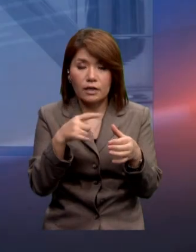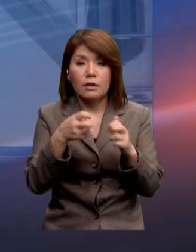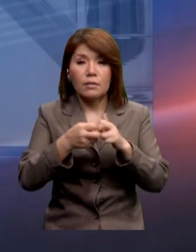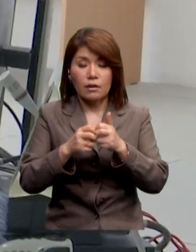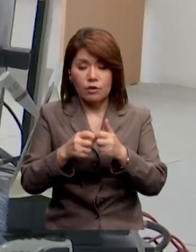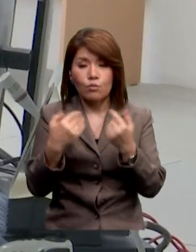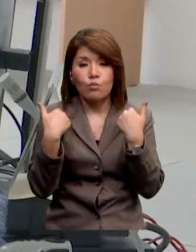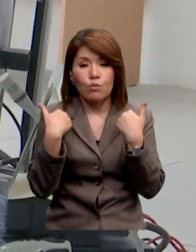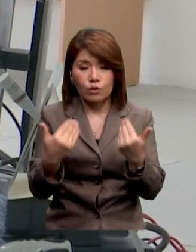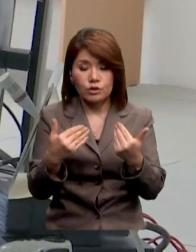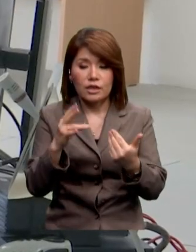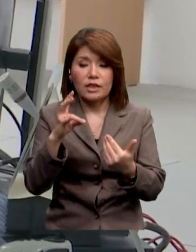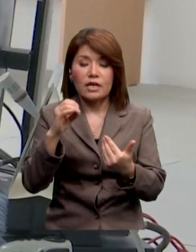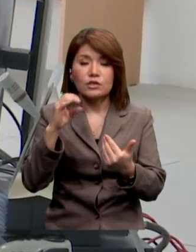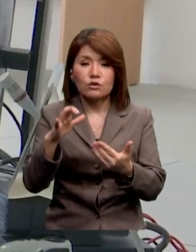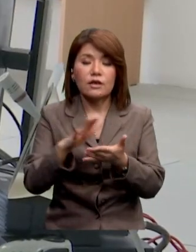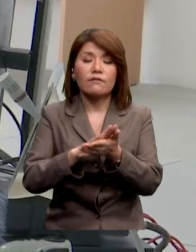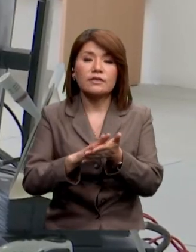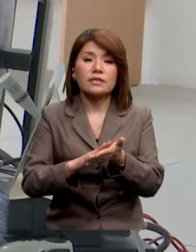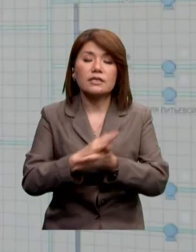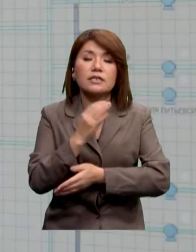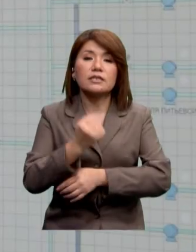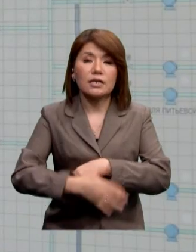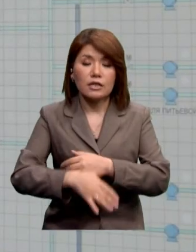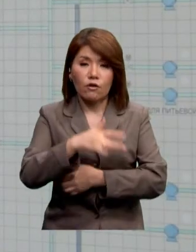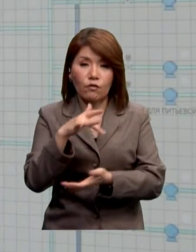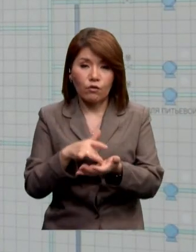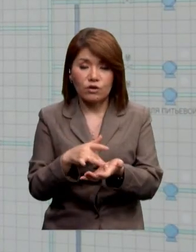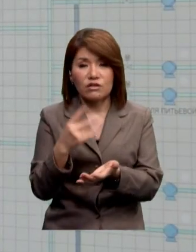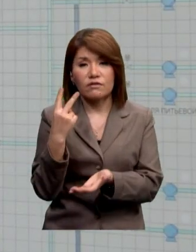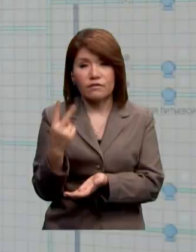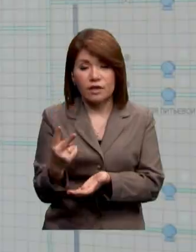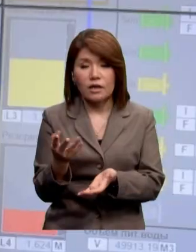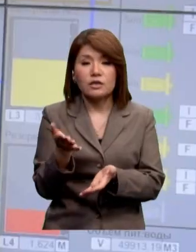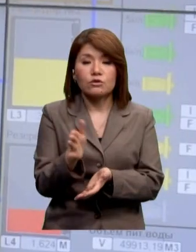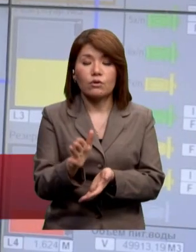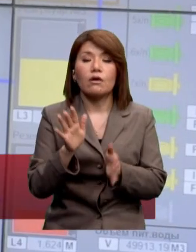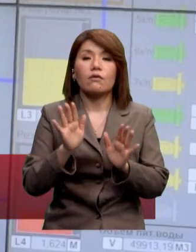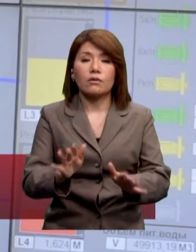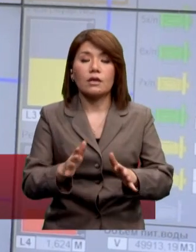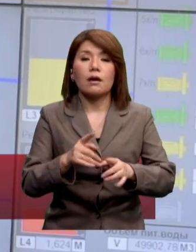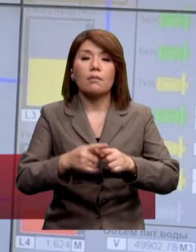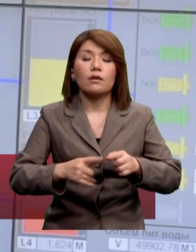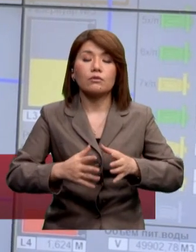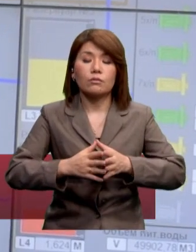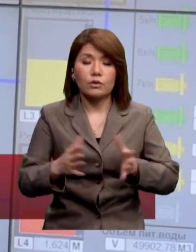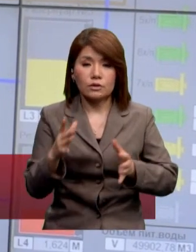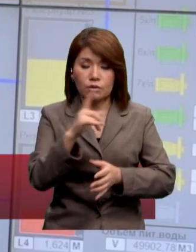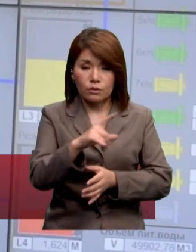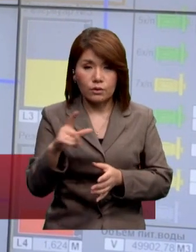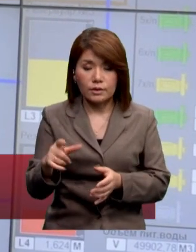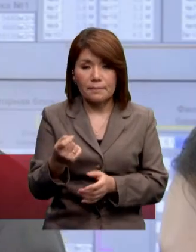проблема в мощности насосно-фильтровальных станций. Их в городе всего две. Для порядка 1,5 миллионов астанчан